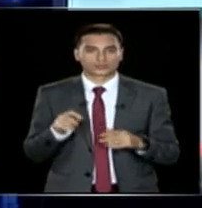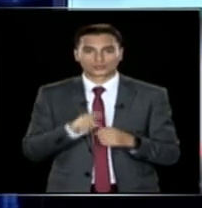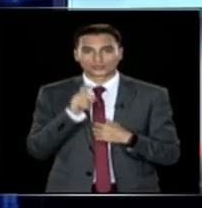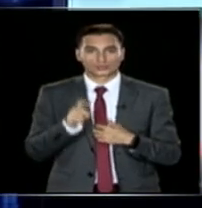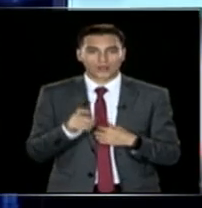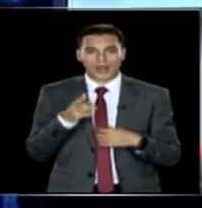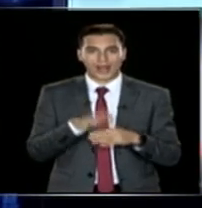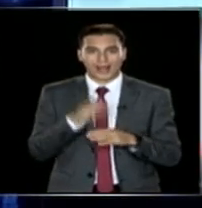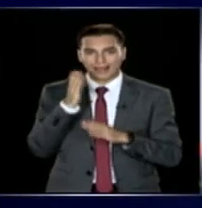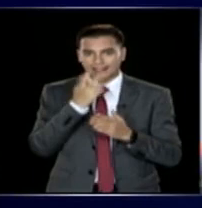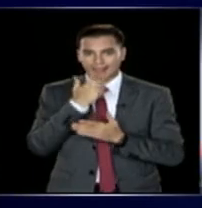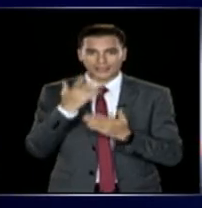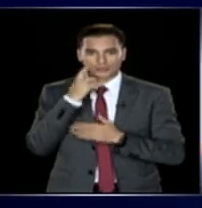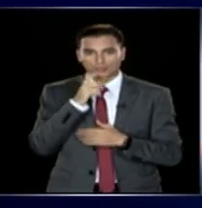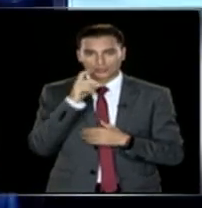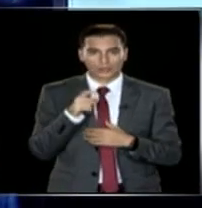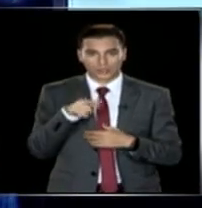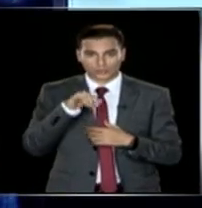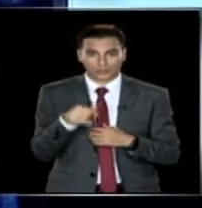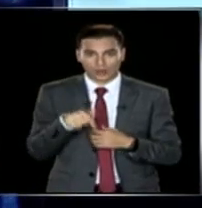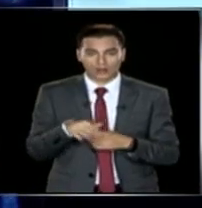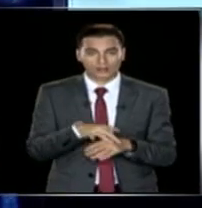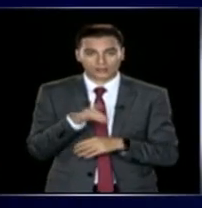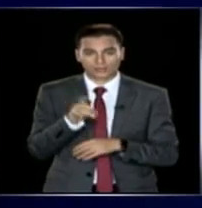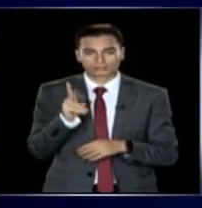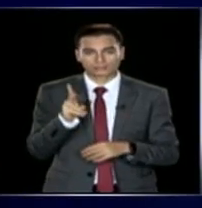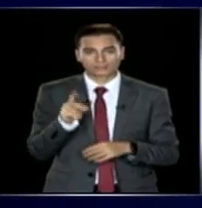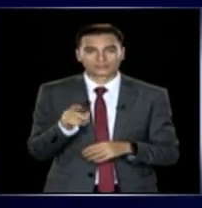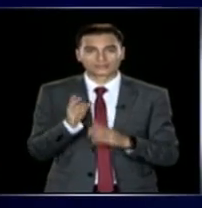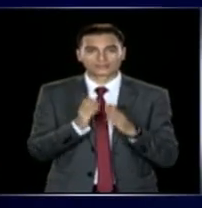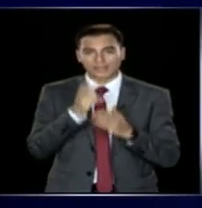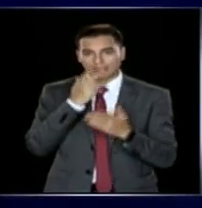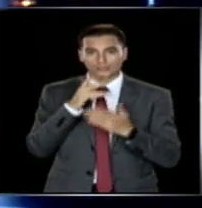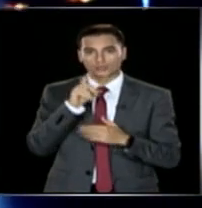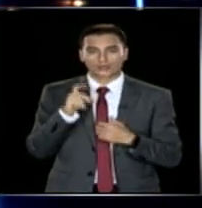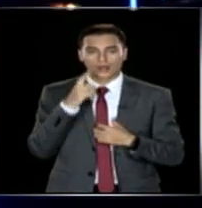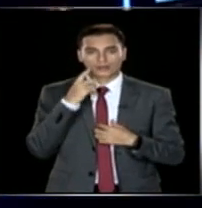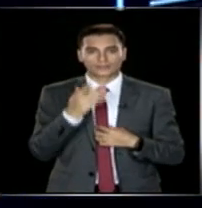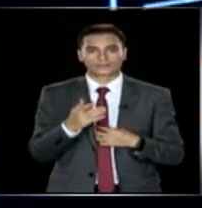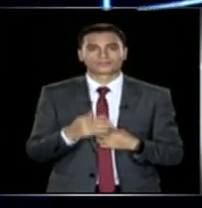سؤال في التاريخ. في جوكر. لا. تاريخ والسؤال هو: